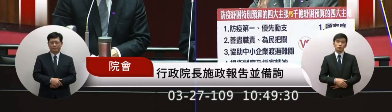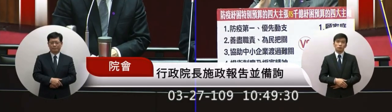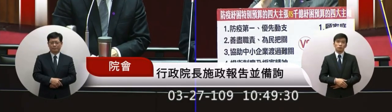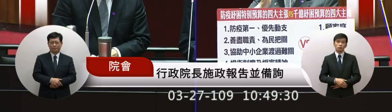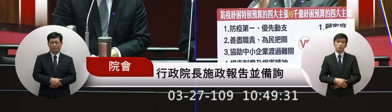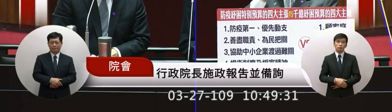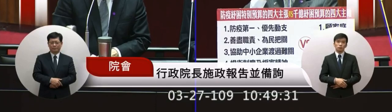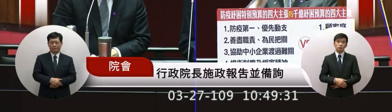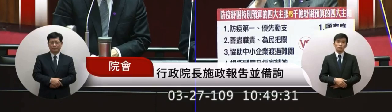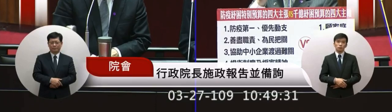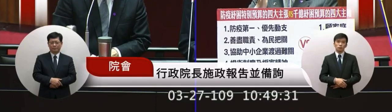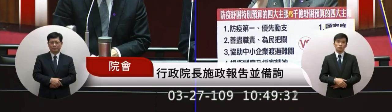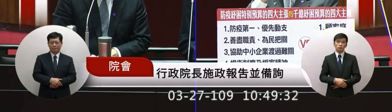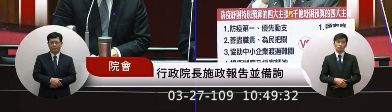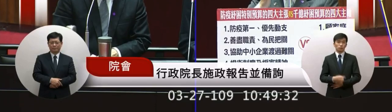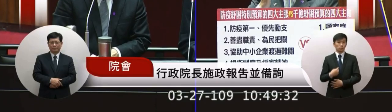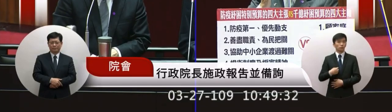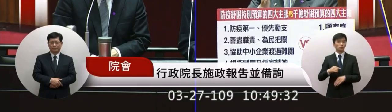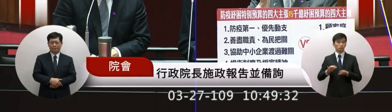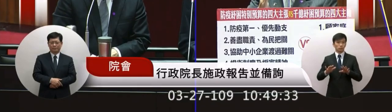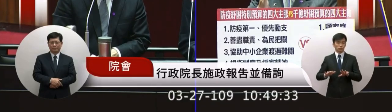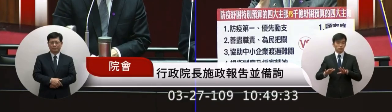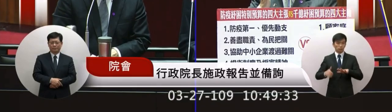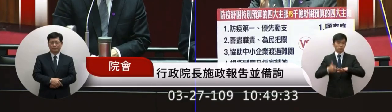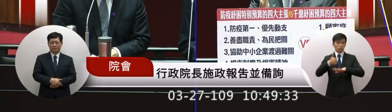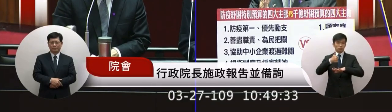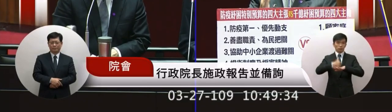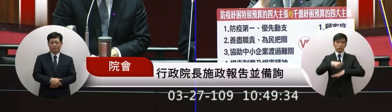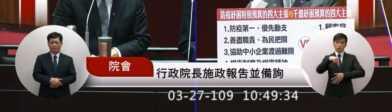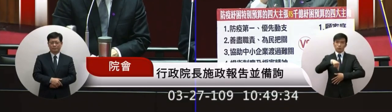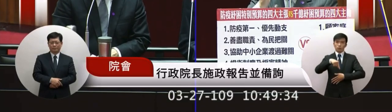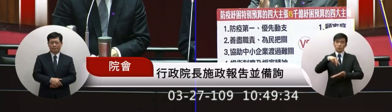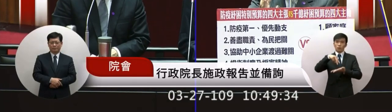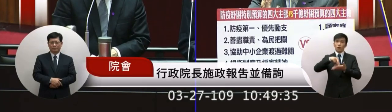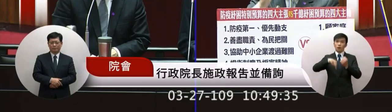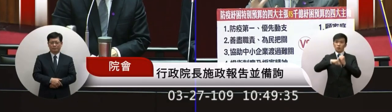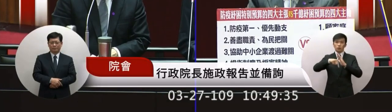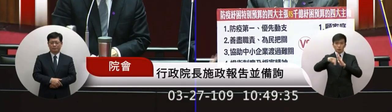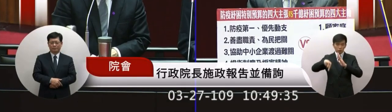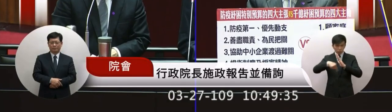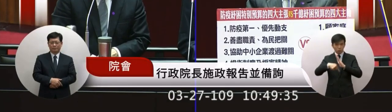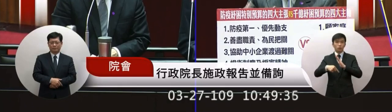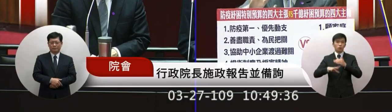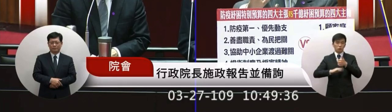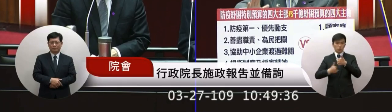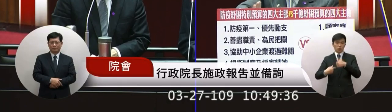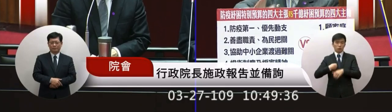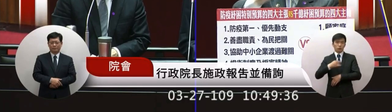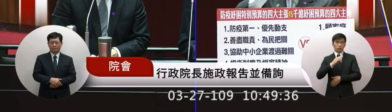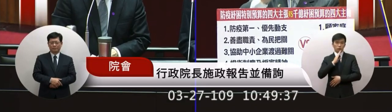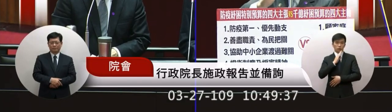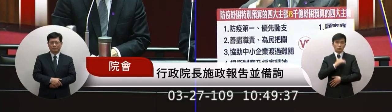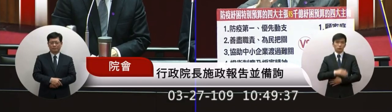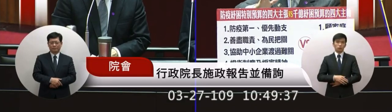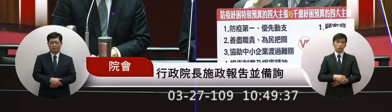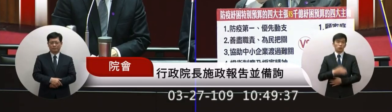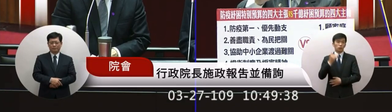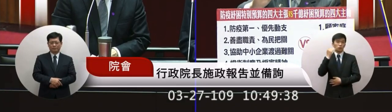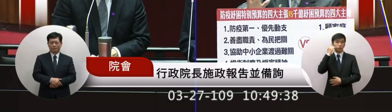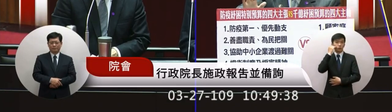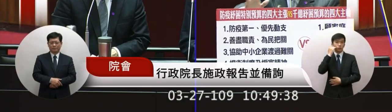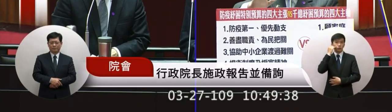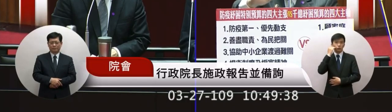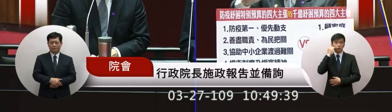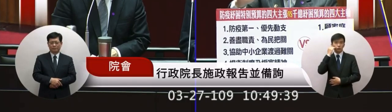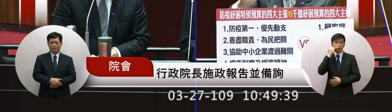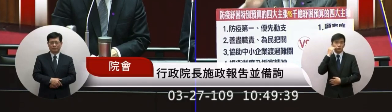长，我徛咧今仔日立法院立法委员的角度，顶一届我来讲，那你